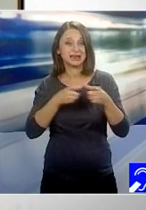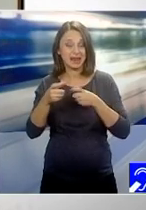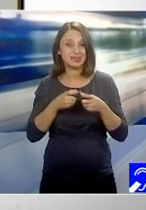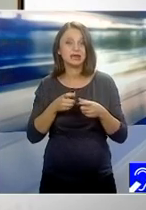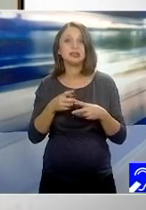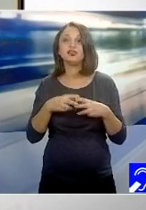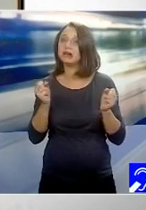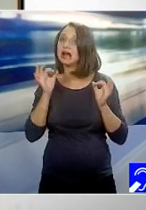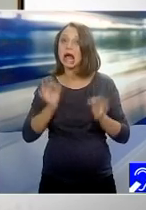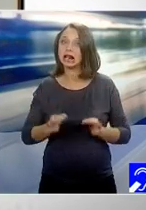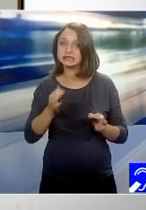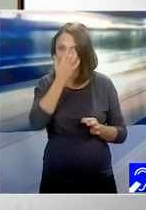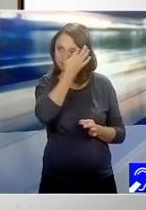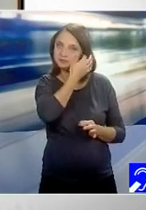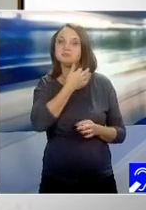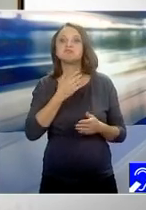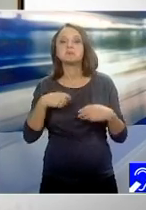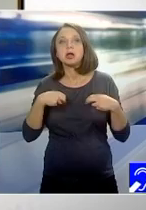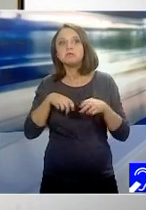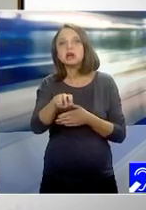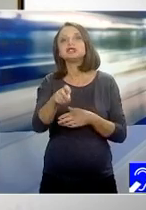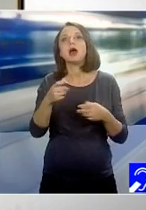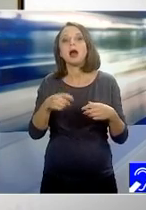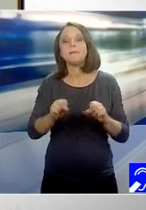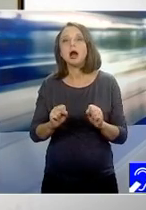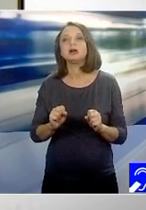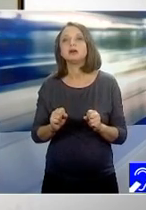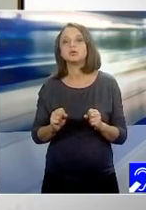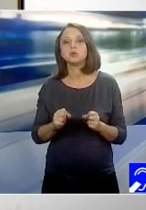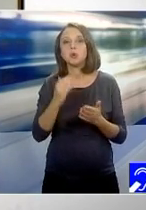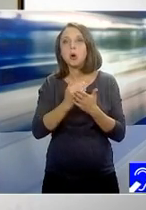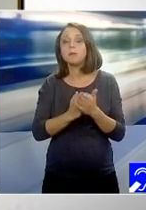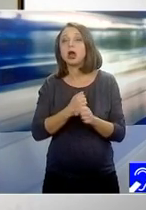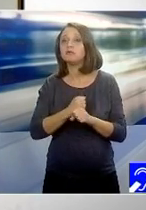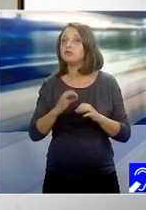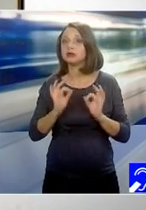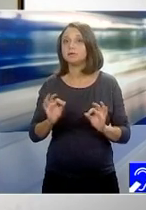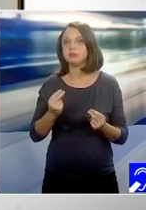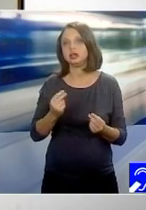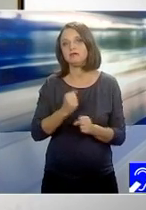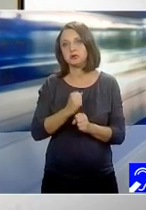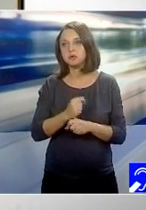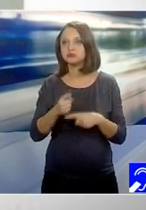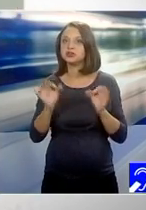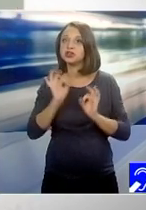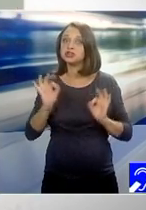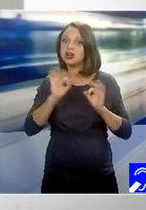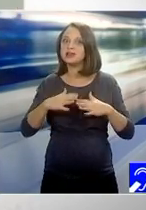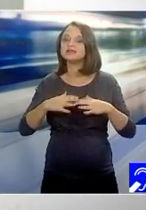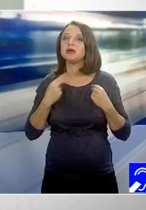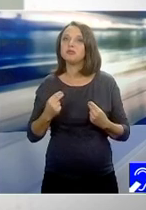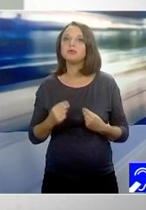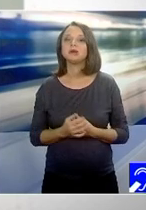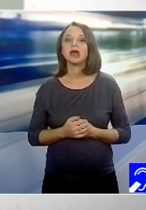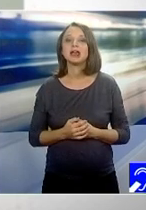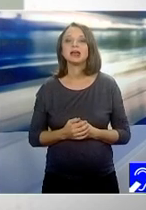un plan de afaceri bine întocmit și aveți toate șansele să luați un credit. O veste bună, gen. Sper ca